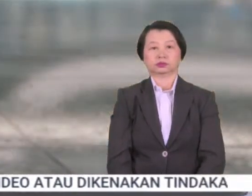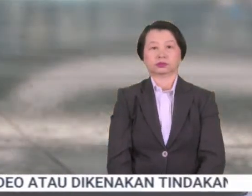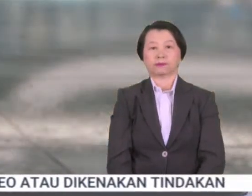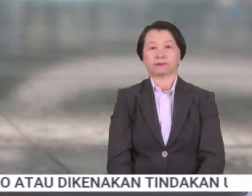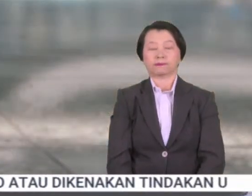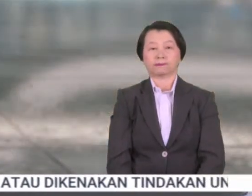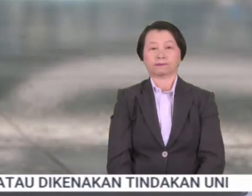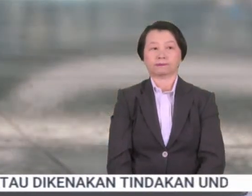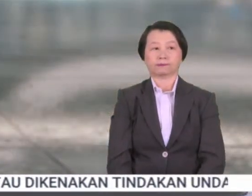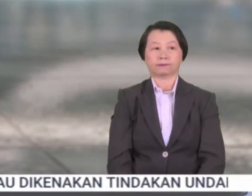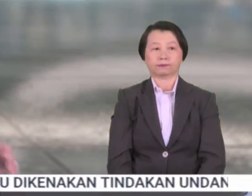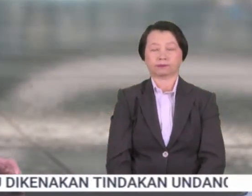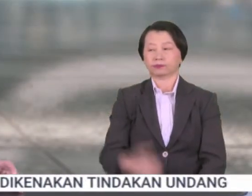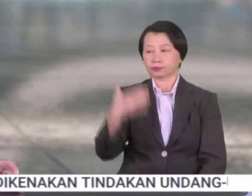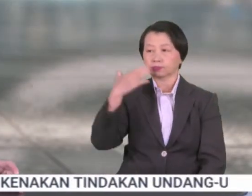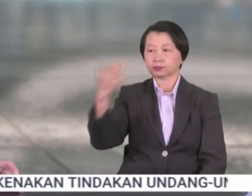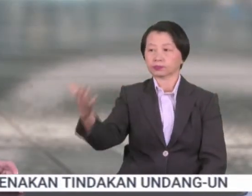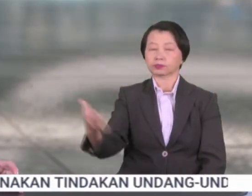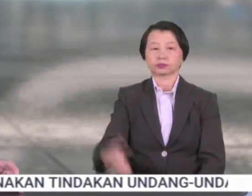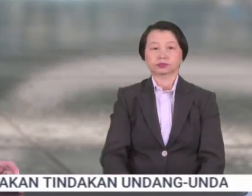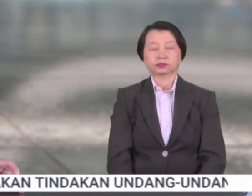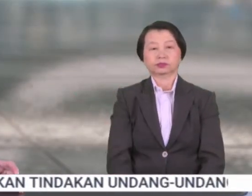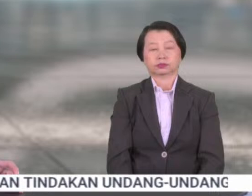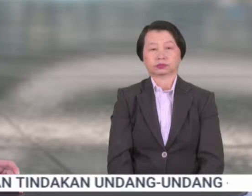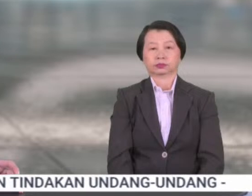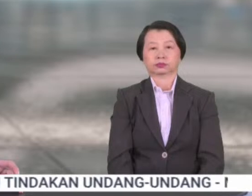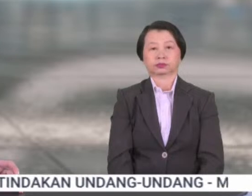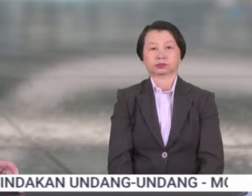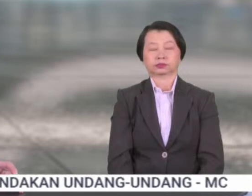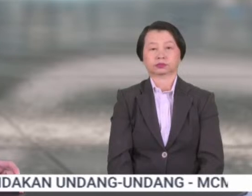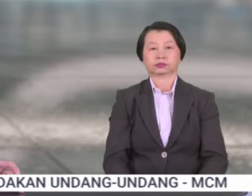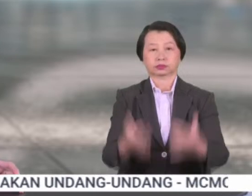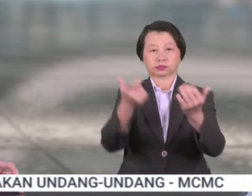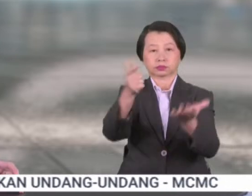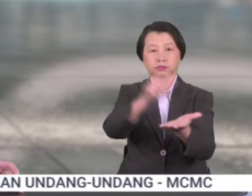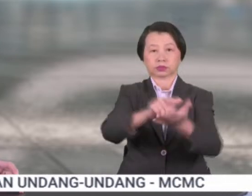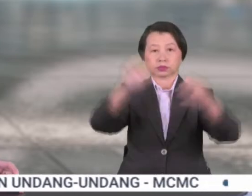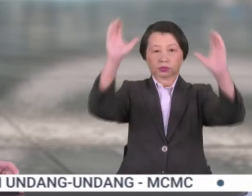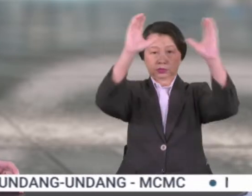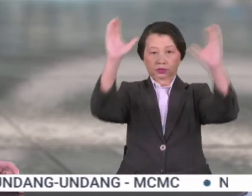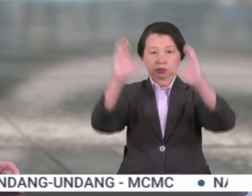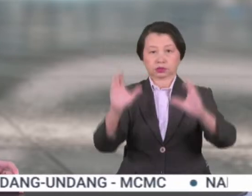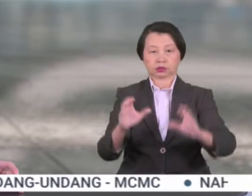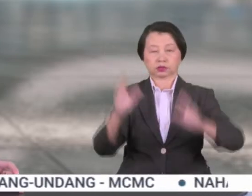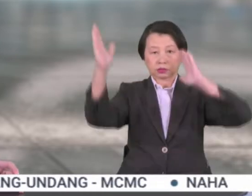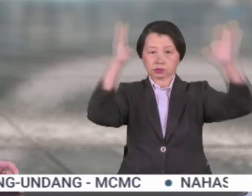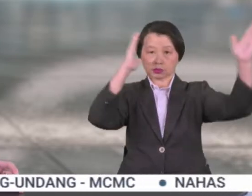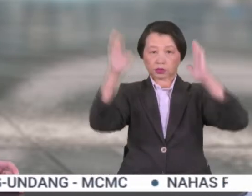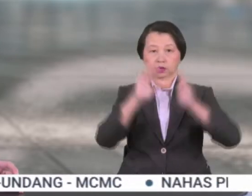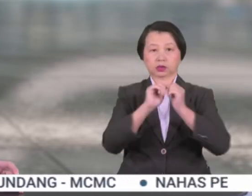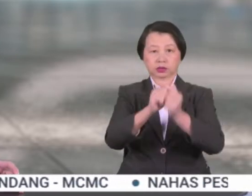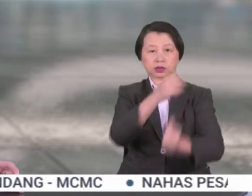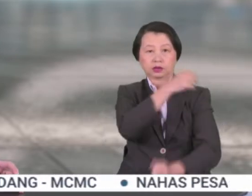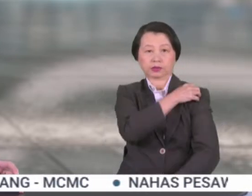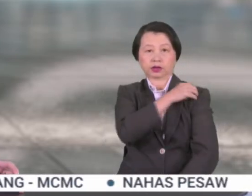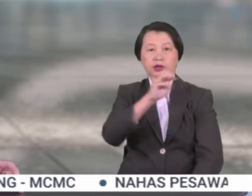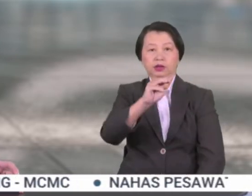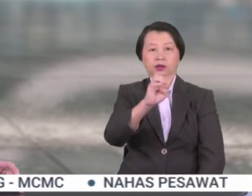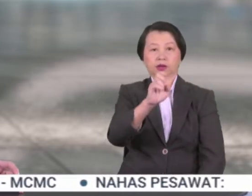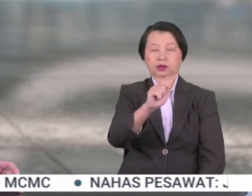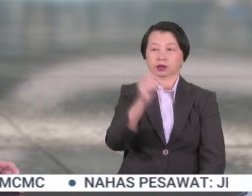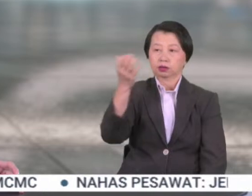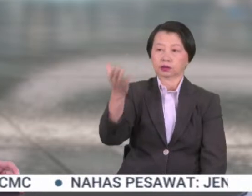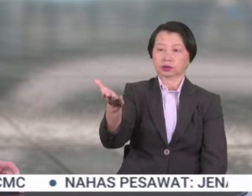petani Hidayah Terima kasih seterusnya laporan cuaca semasa seluruh negara bersama pegawai Malaysia